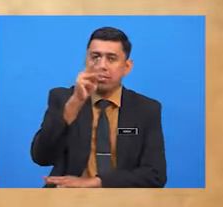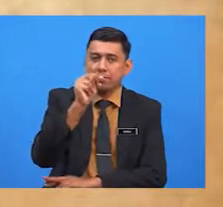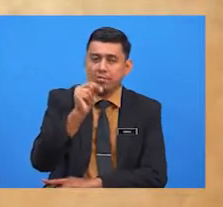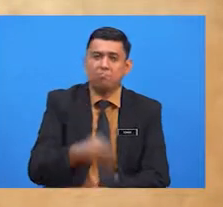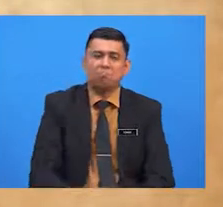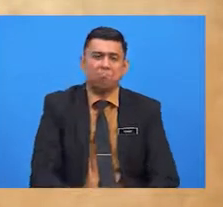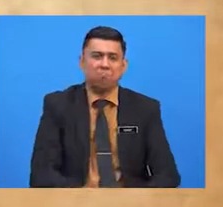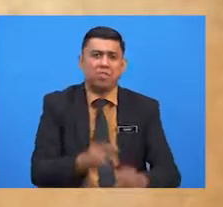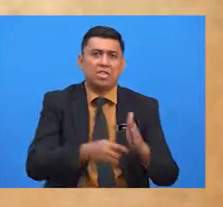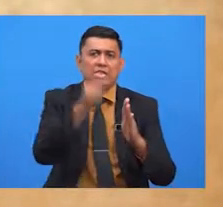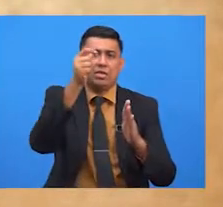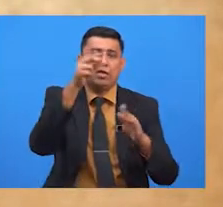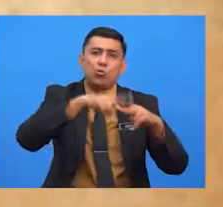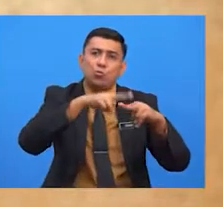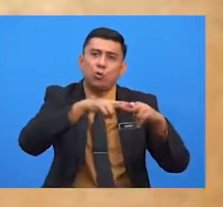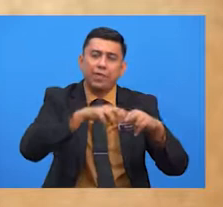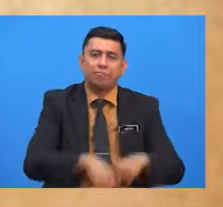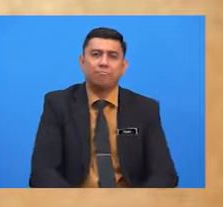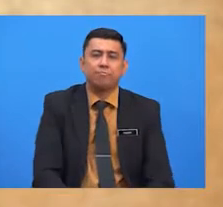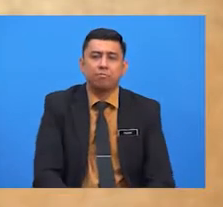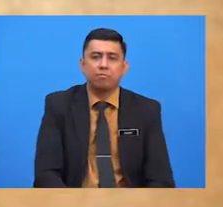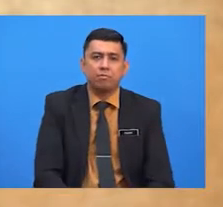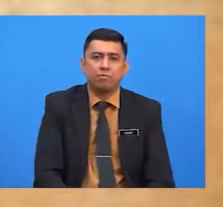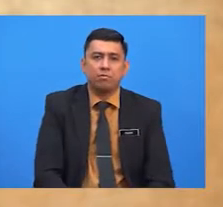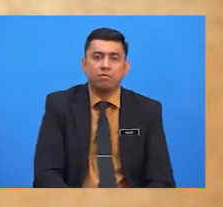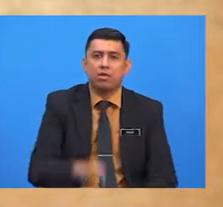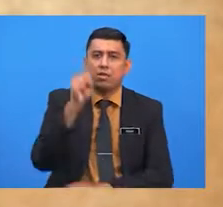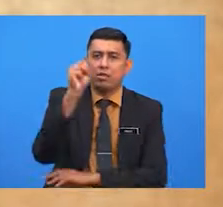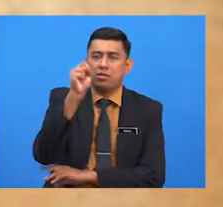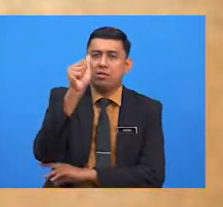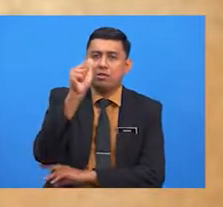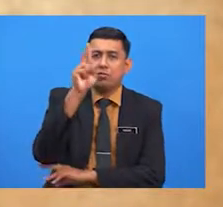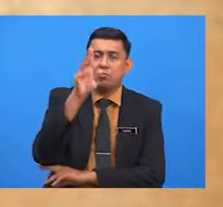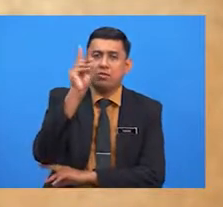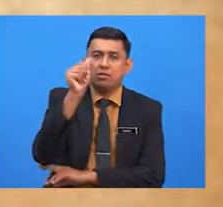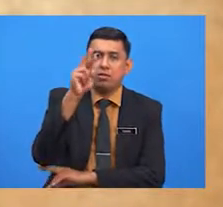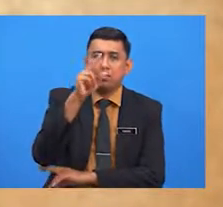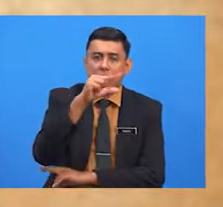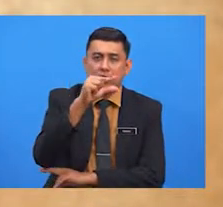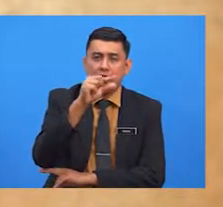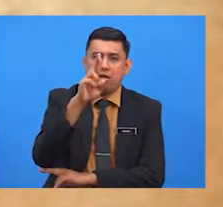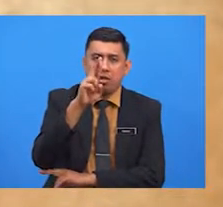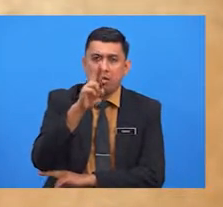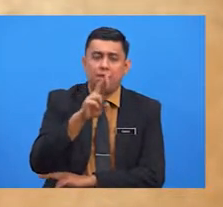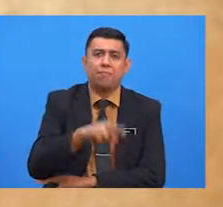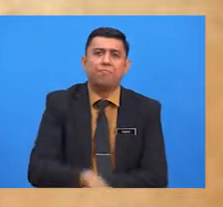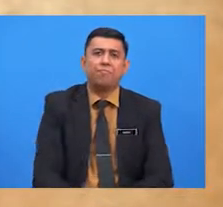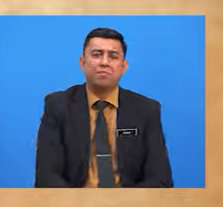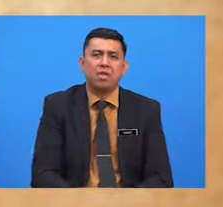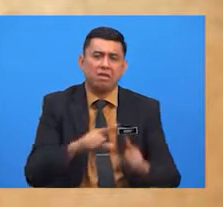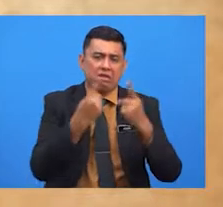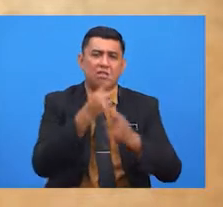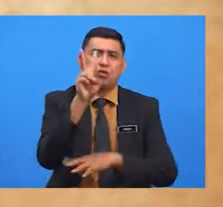dalam susunan masyarakat. Golongan saudagar dan artisan berada pada kelas